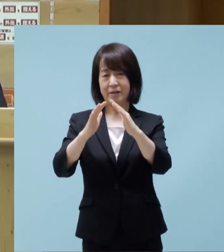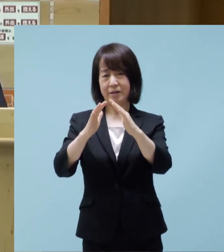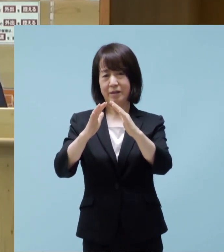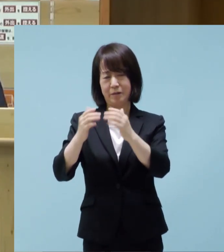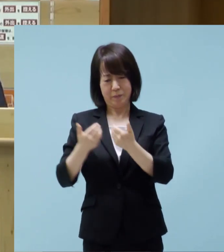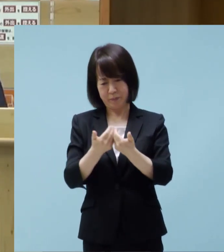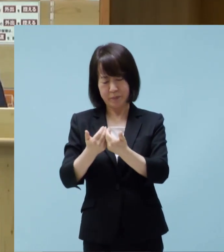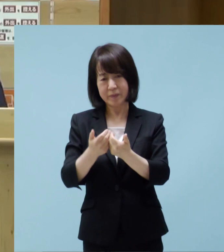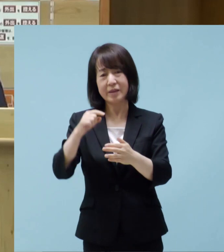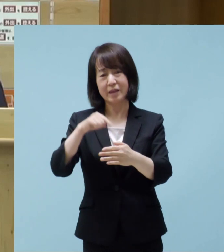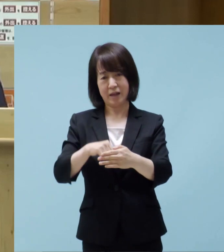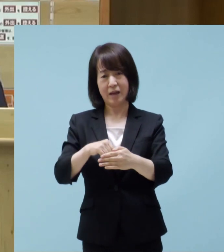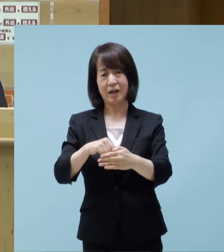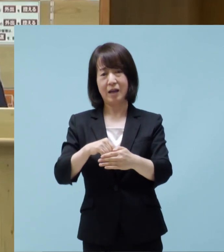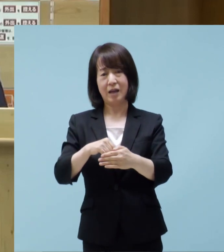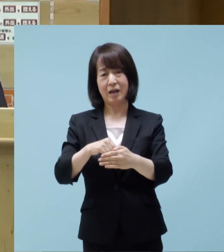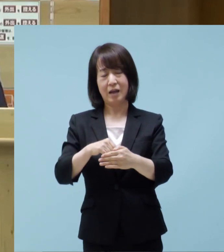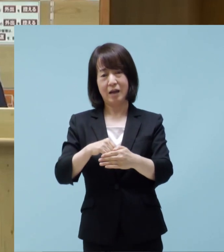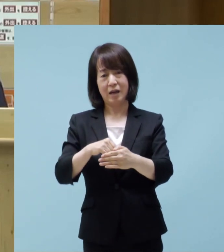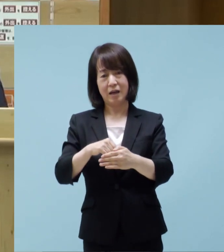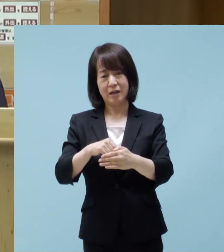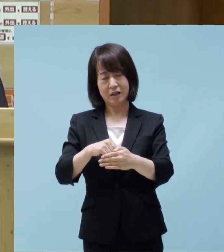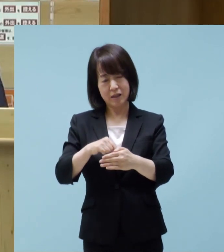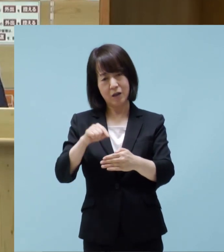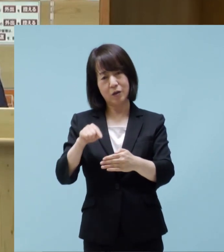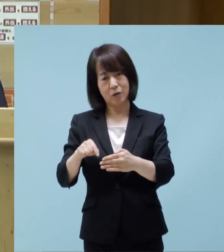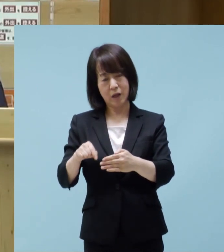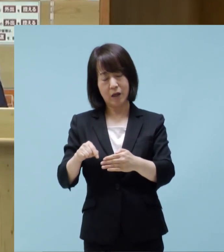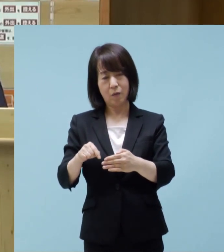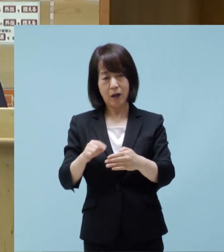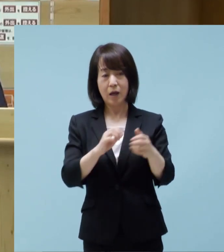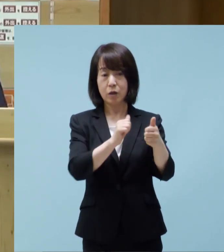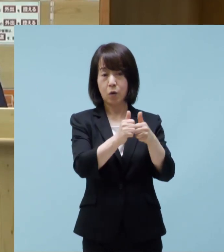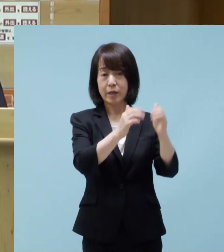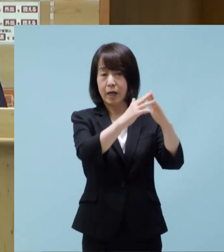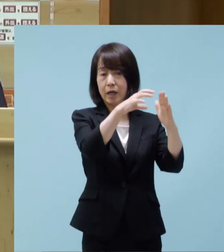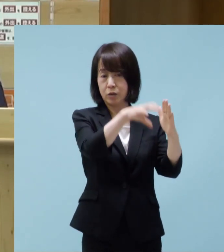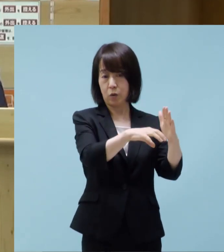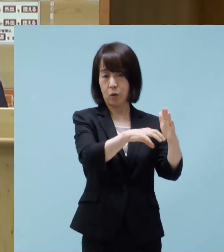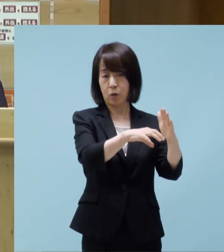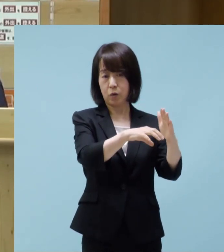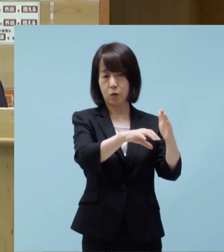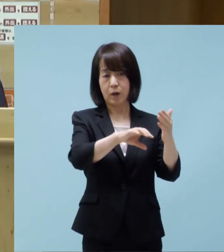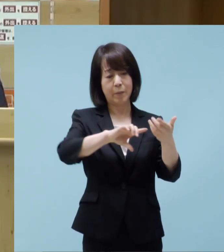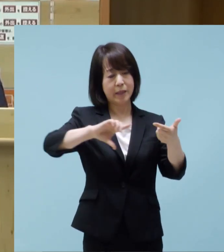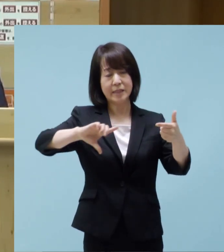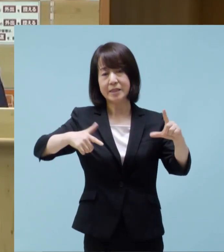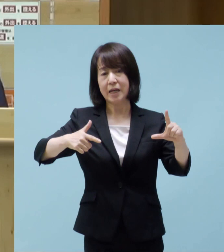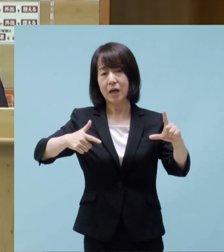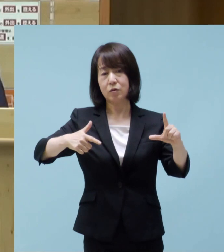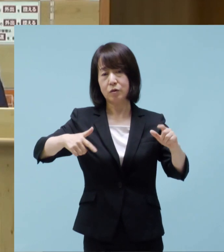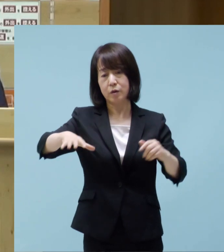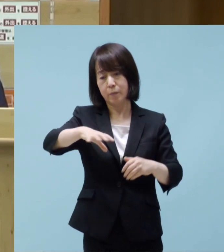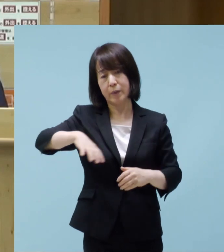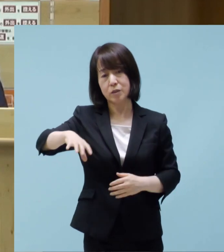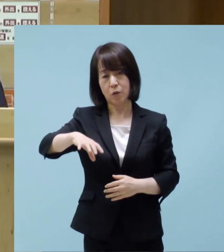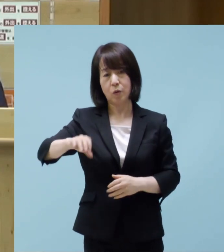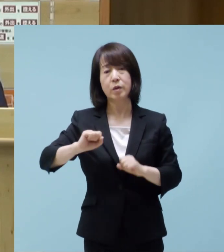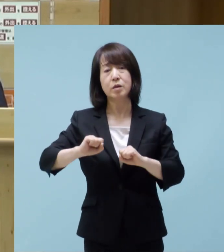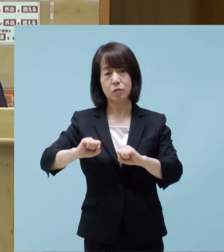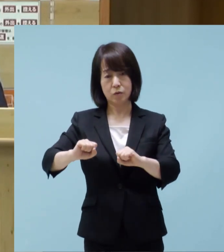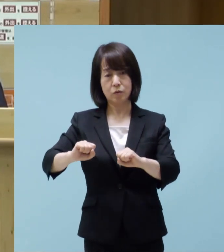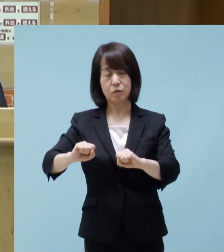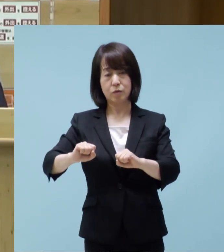ですね、そういったことが行われるっていうのは競技会場とは全く違った中で行われることだと思うんですね。です